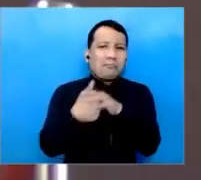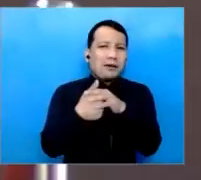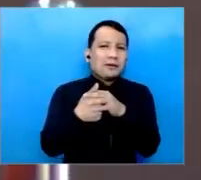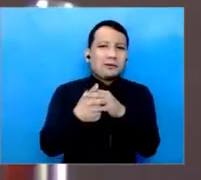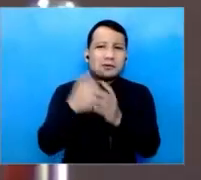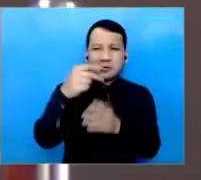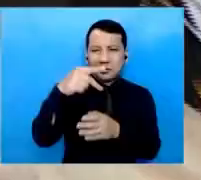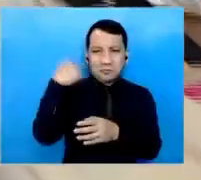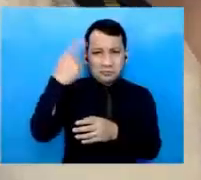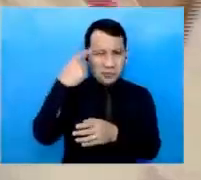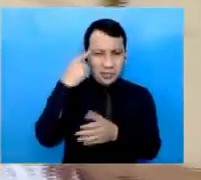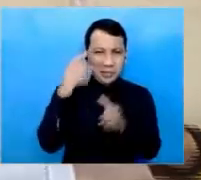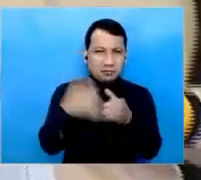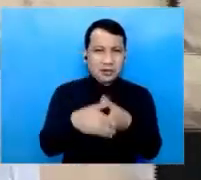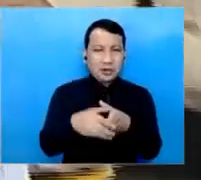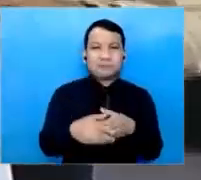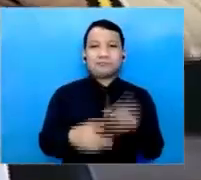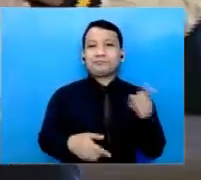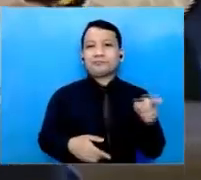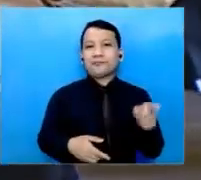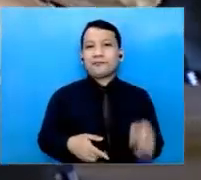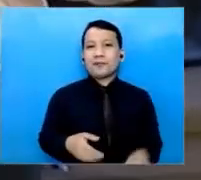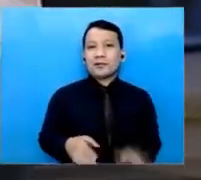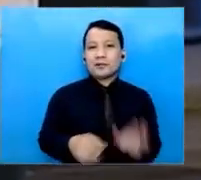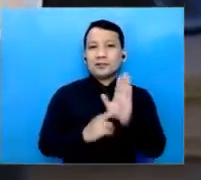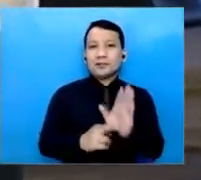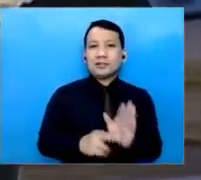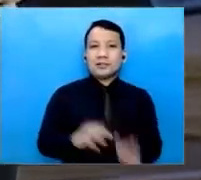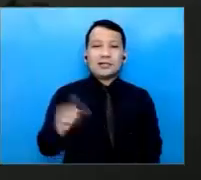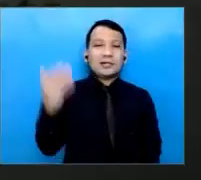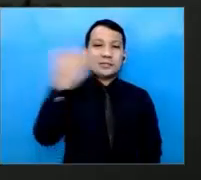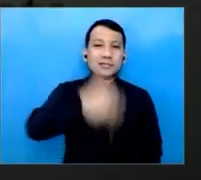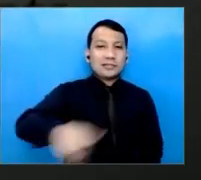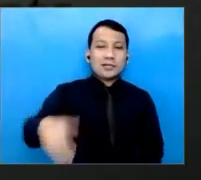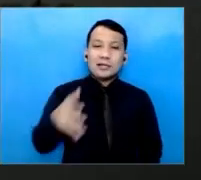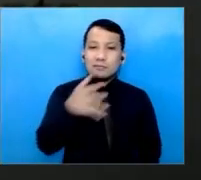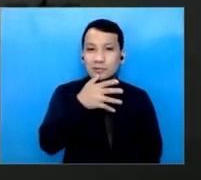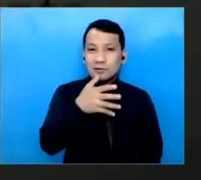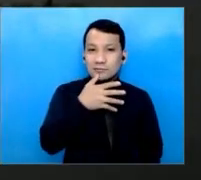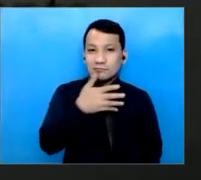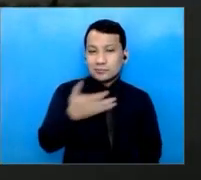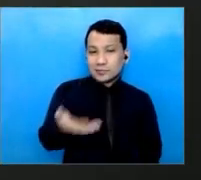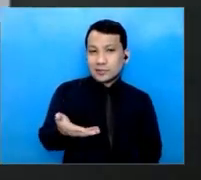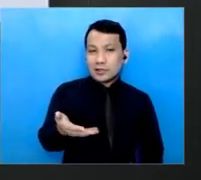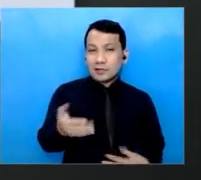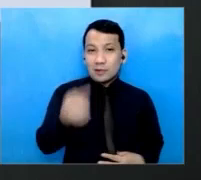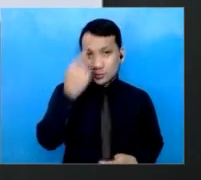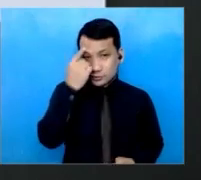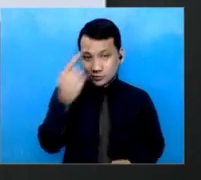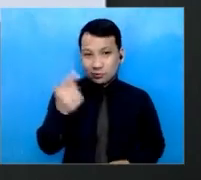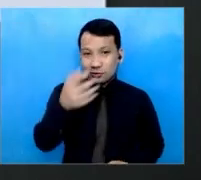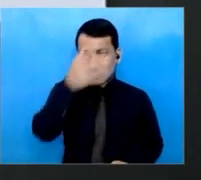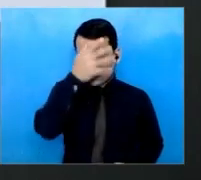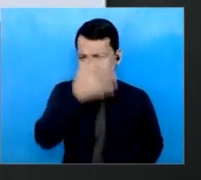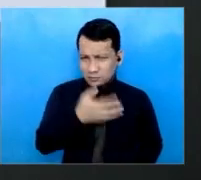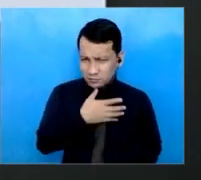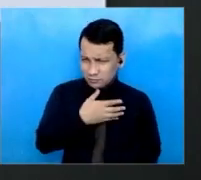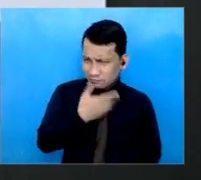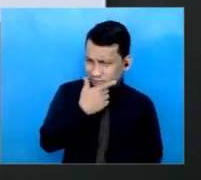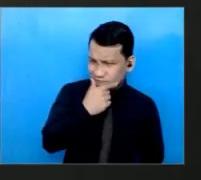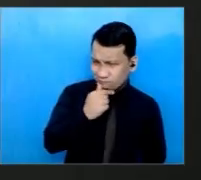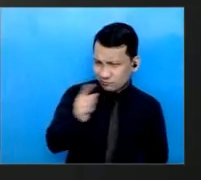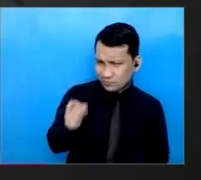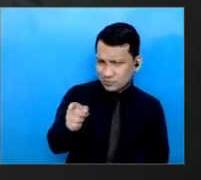Pilipinas daw. Halimbawa, ito, representing single mothers daw. At meron din namang tungkol sa solo parents. At ano kaya itong marvelous